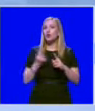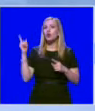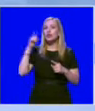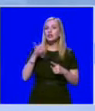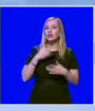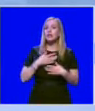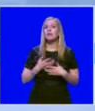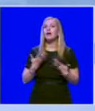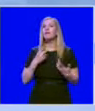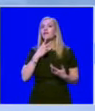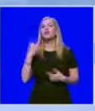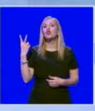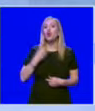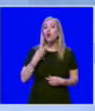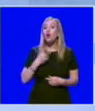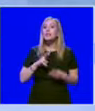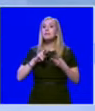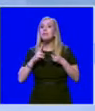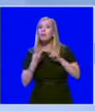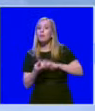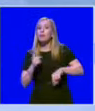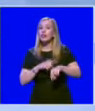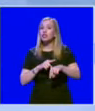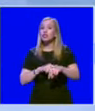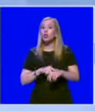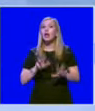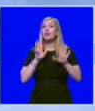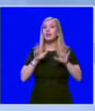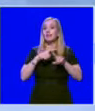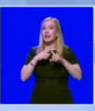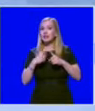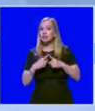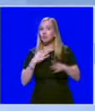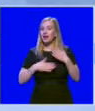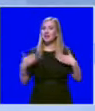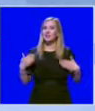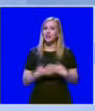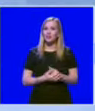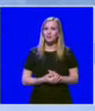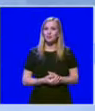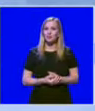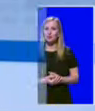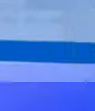деня ще има чак във вторник с променен час от 19:30. Приятна вечер!